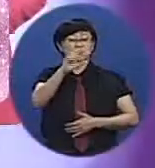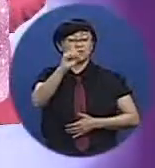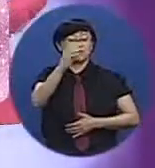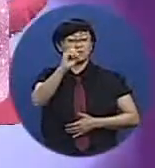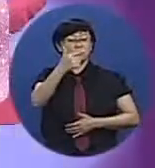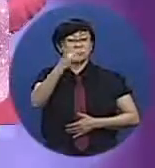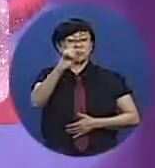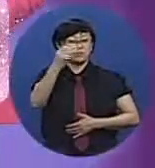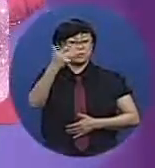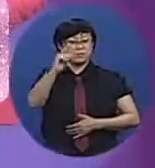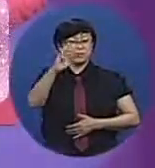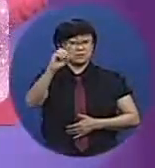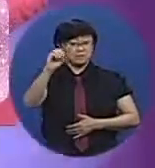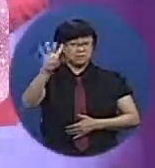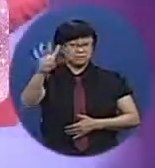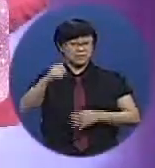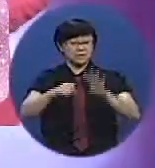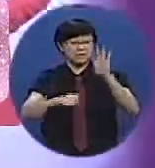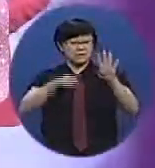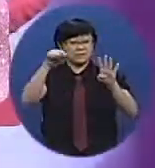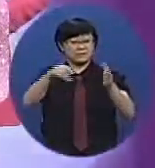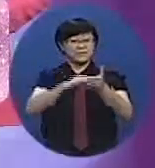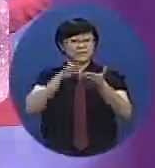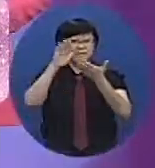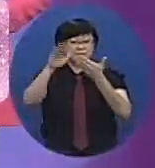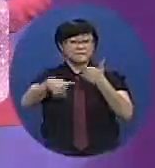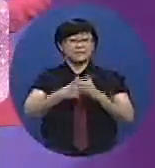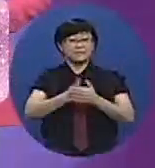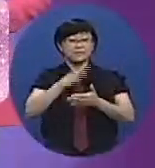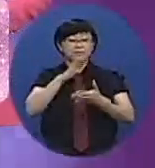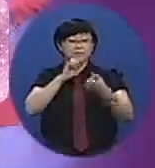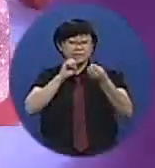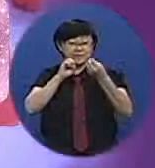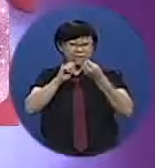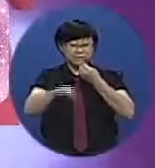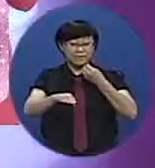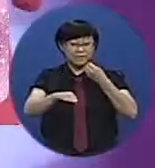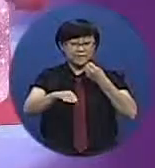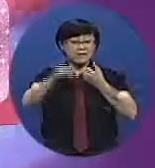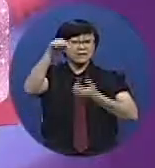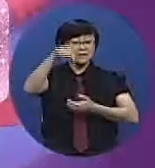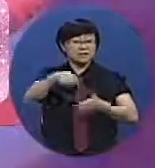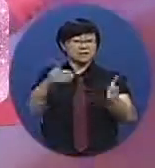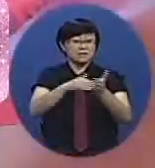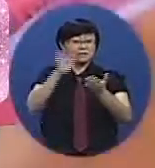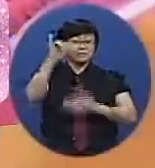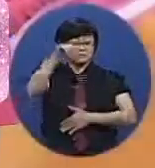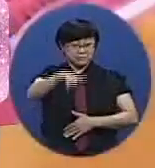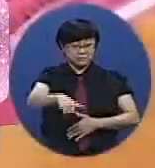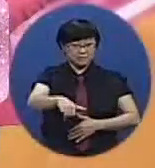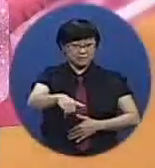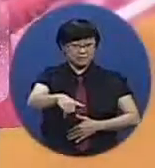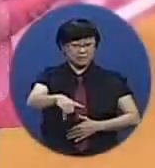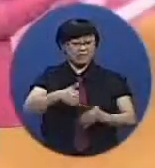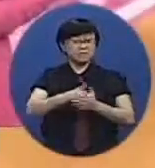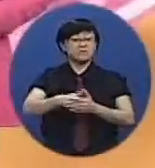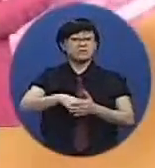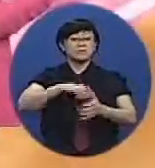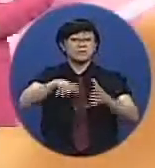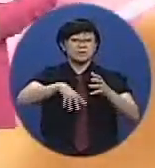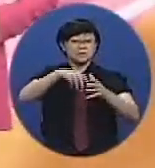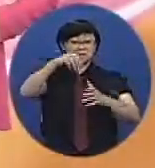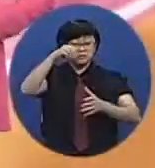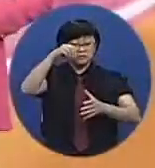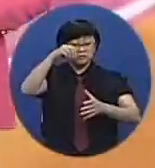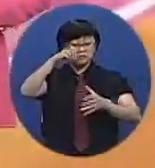060-608-1004번 누르시고 네. 4번 누르신 다음에 정답을 누르시고 수화기 내려놓으시면 정답자